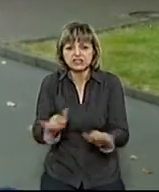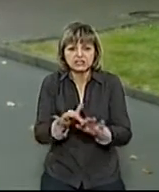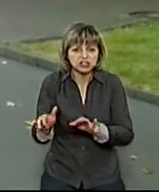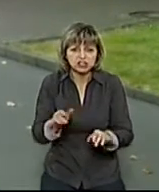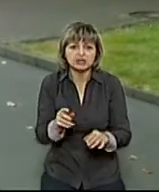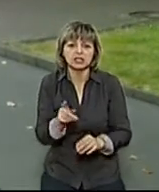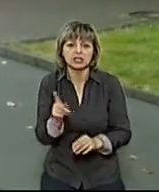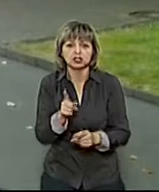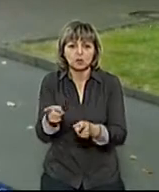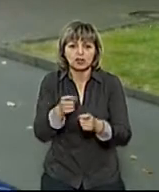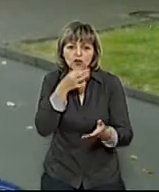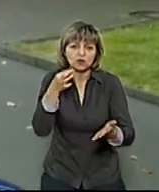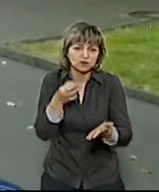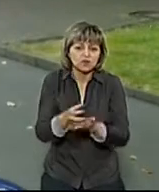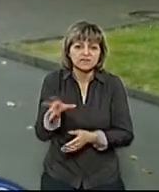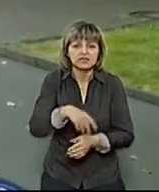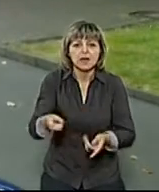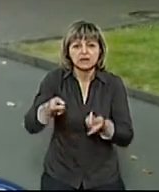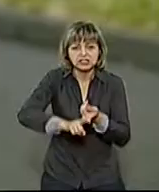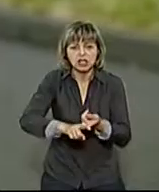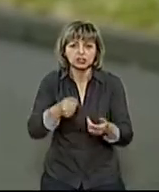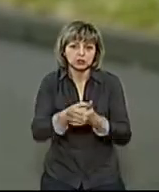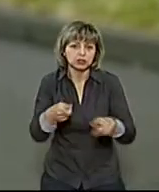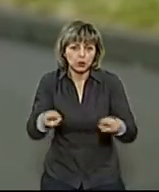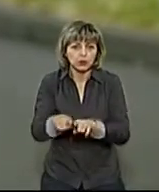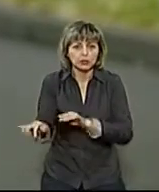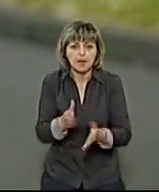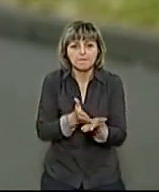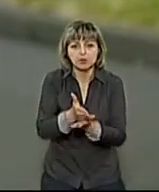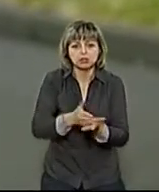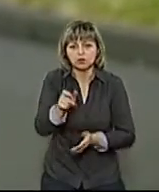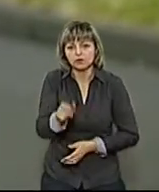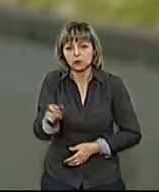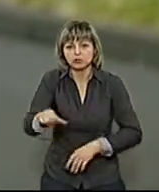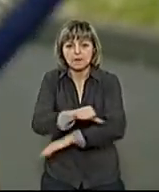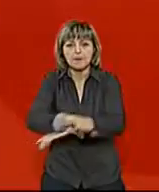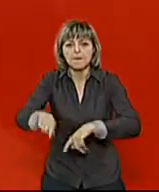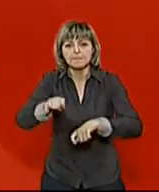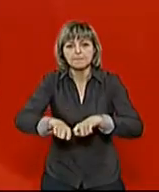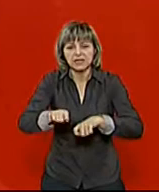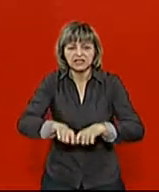для притягнення до відповідальності усіх причетних до протиправної діяльності посадових осіб митного посту.